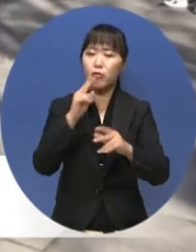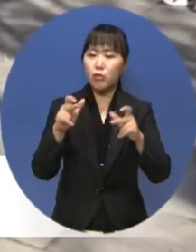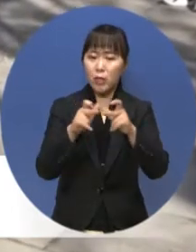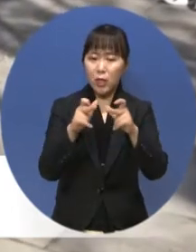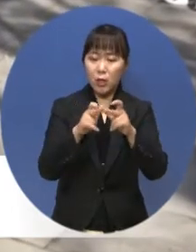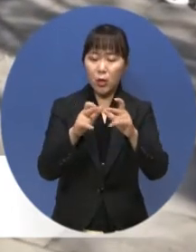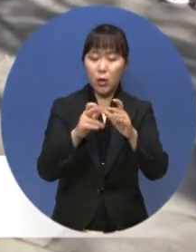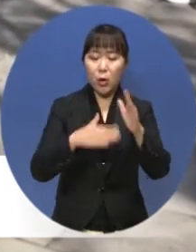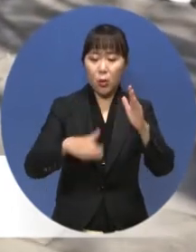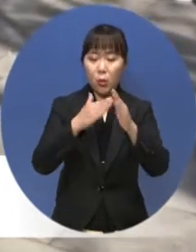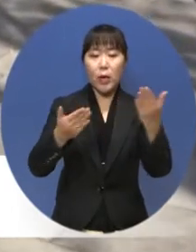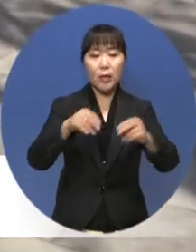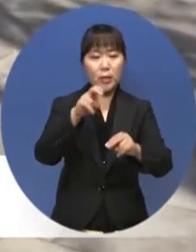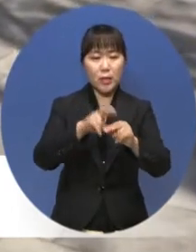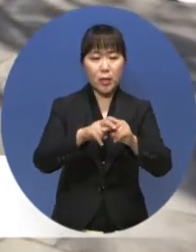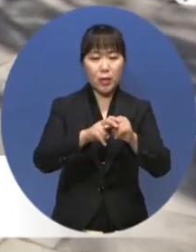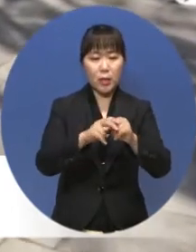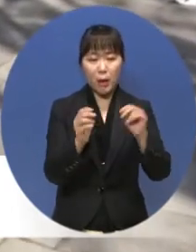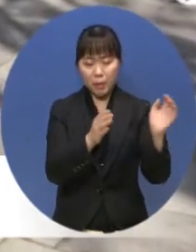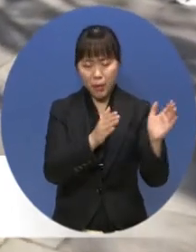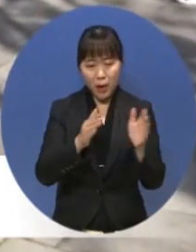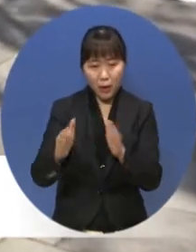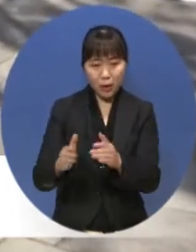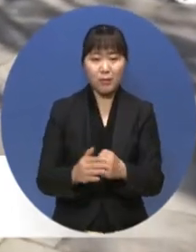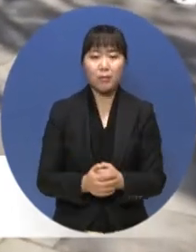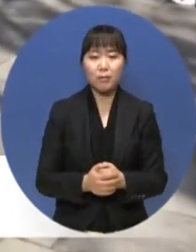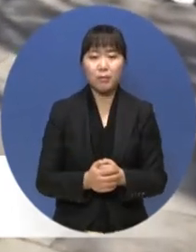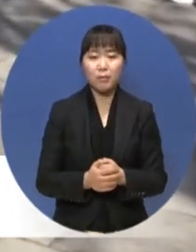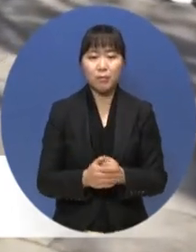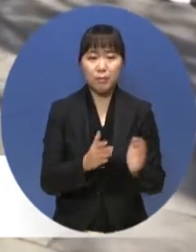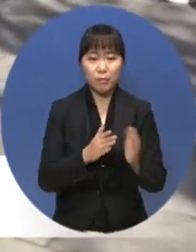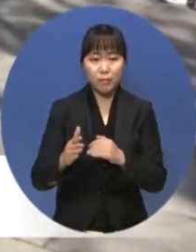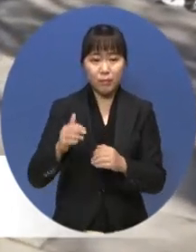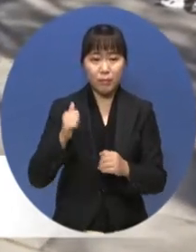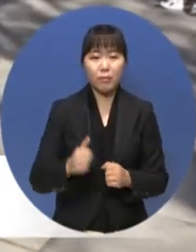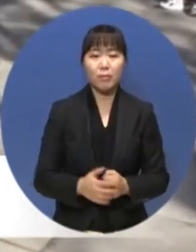중증장애인 공공일자리 마련하라!